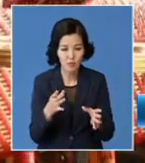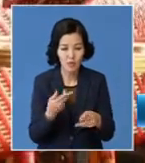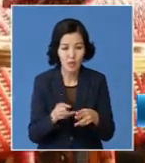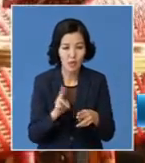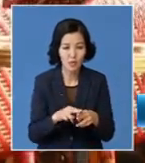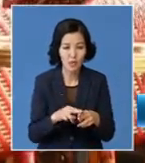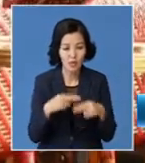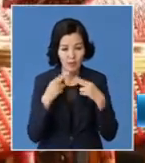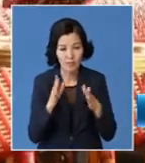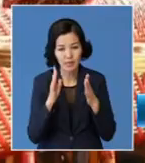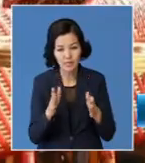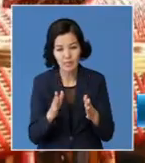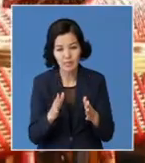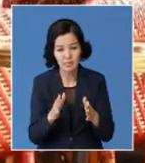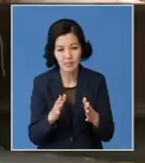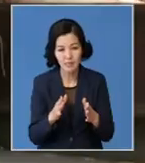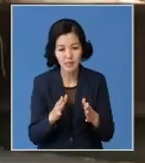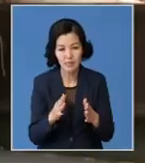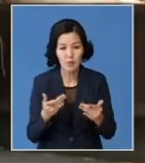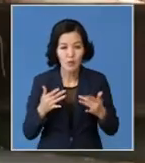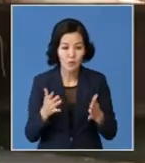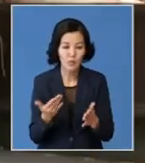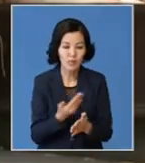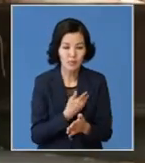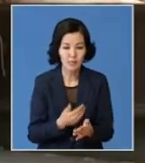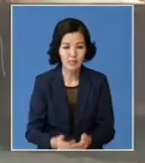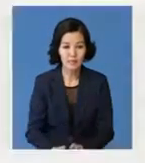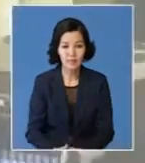может обратиться с соответствующим запросом в ЮНЕСКО.